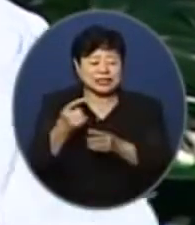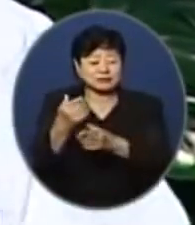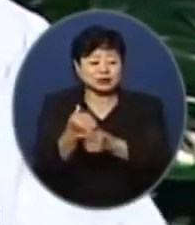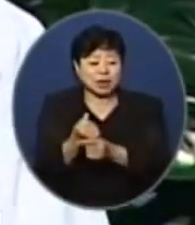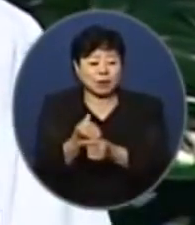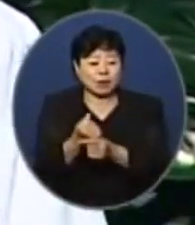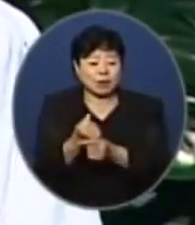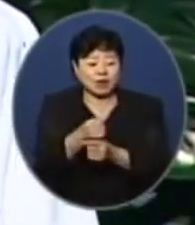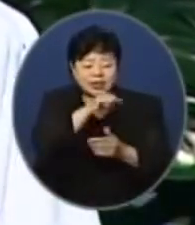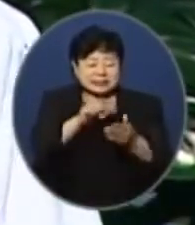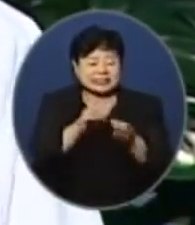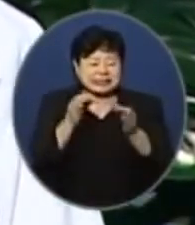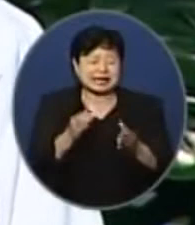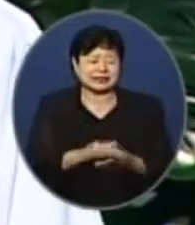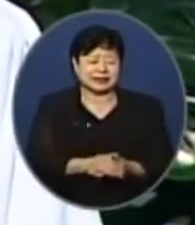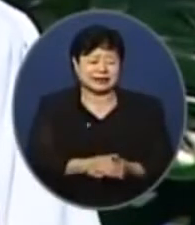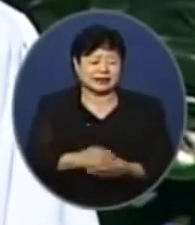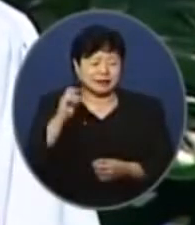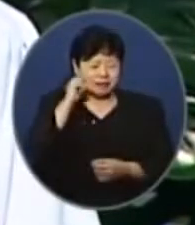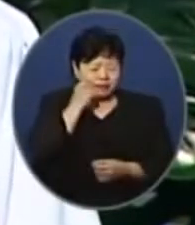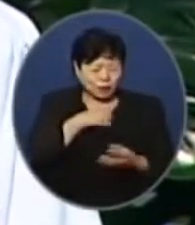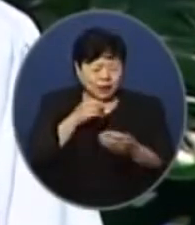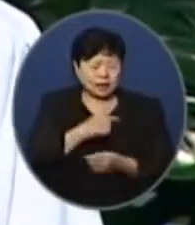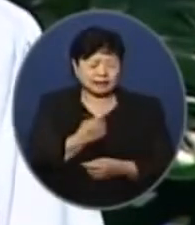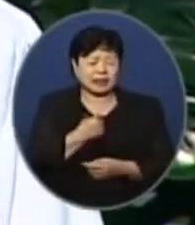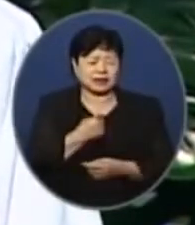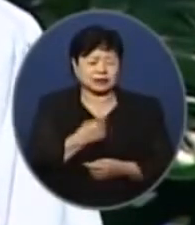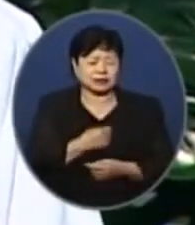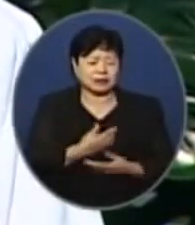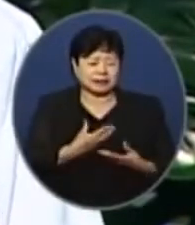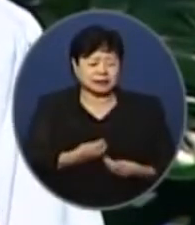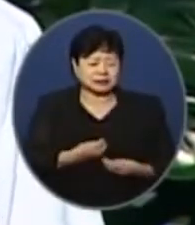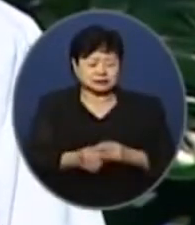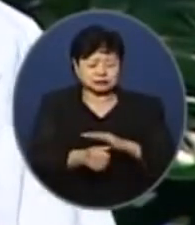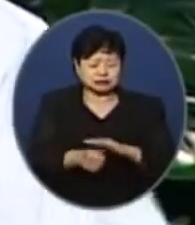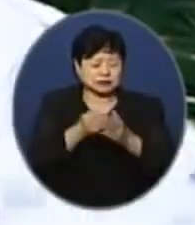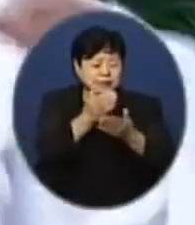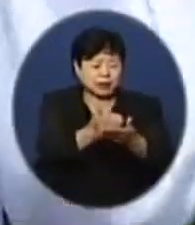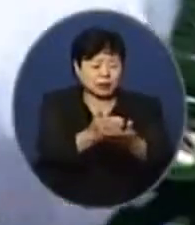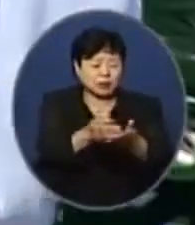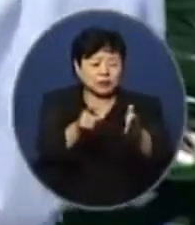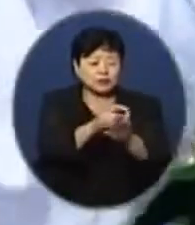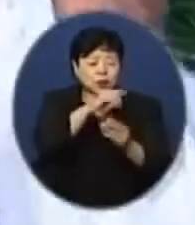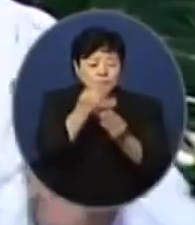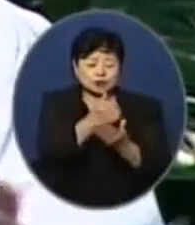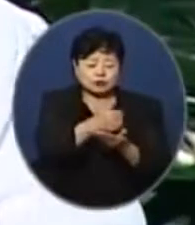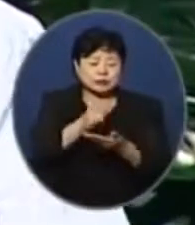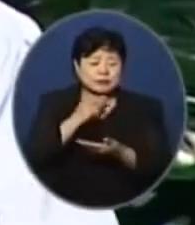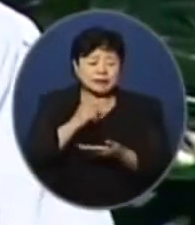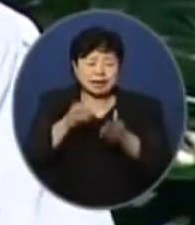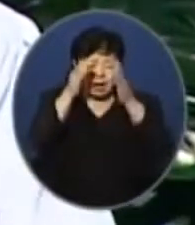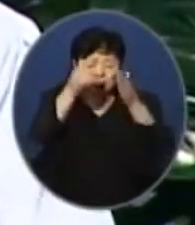붙잡고 일생 살아간 동안 어떠한 문제와 환난과 어려움이 다가와도 절대로 낙심하거나 뒤로 물러서지 말고 믿음의 주의 원작해 주님만